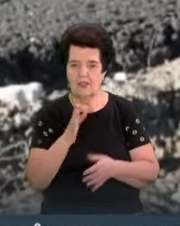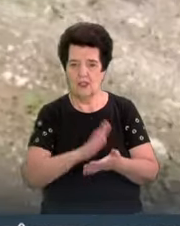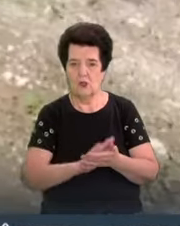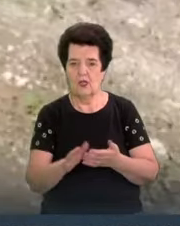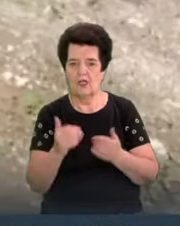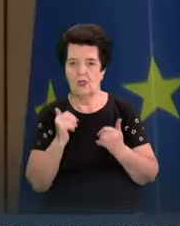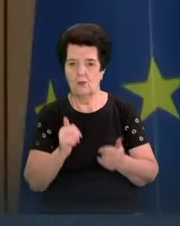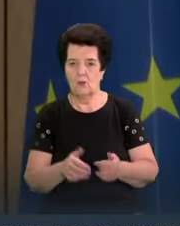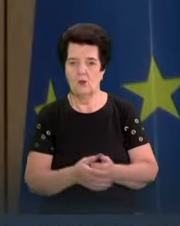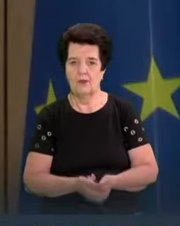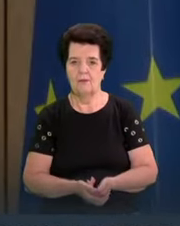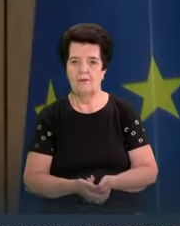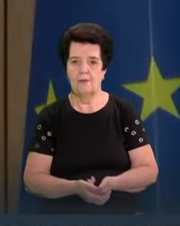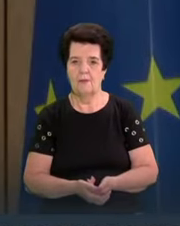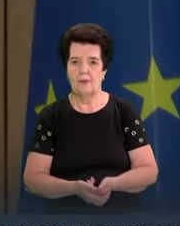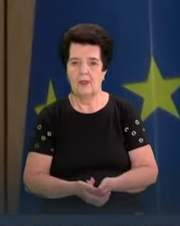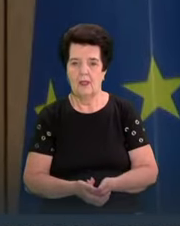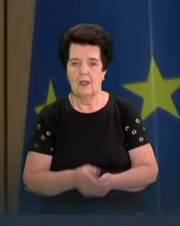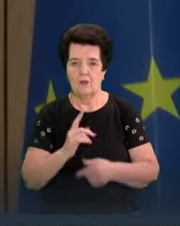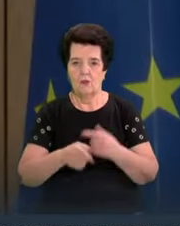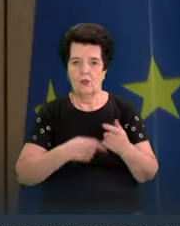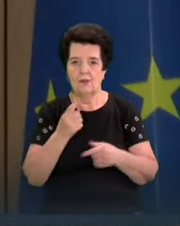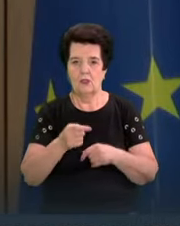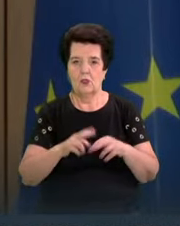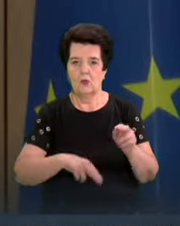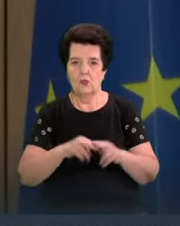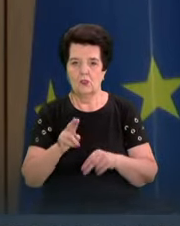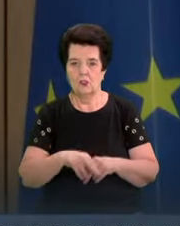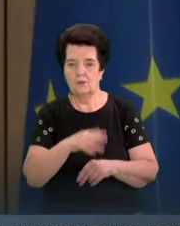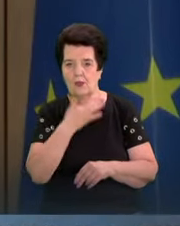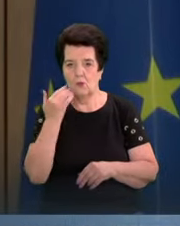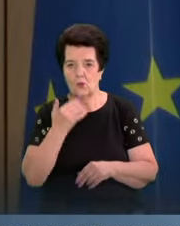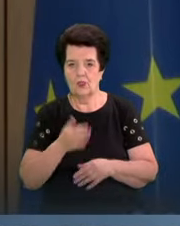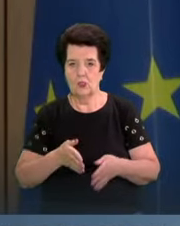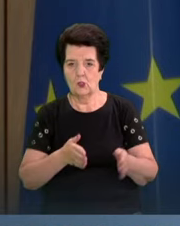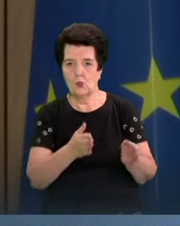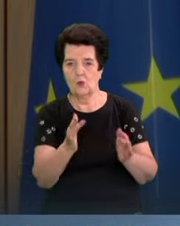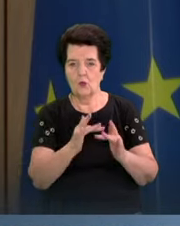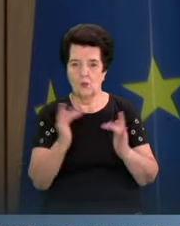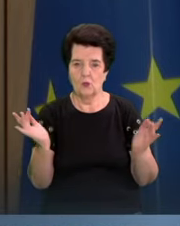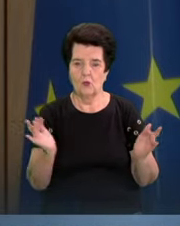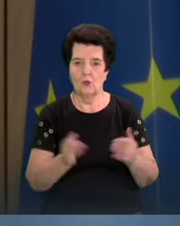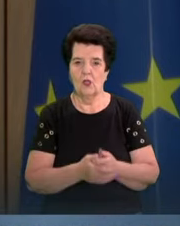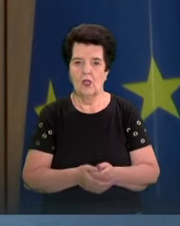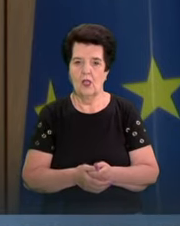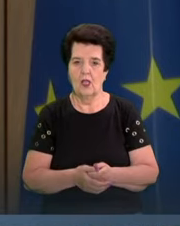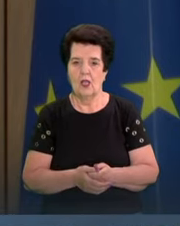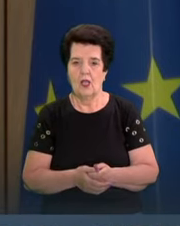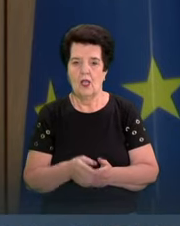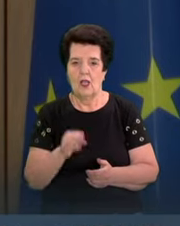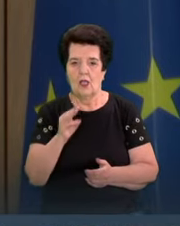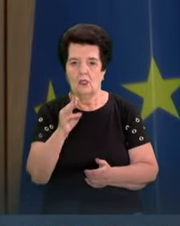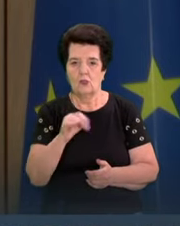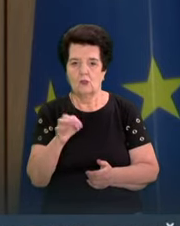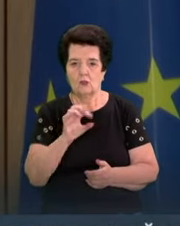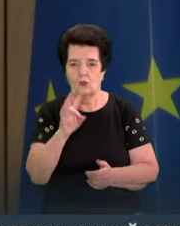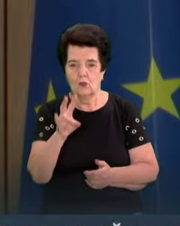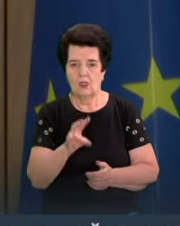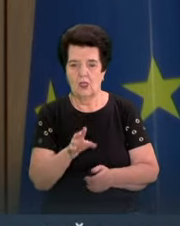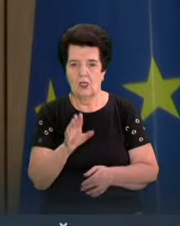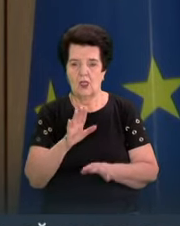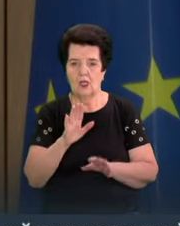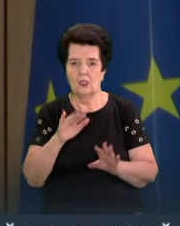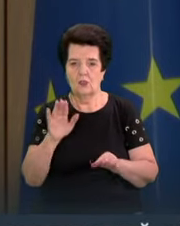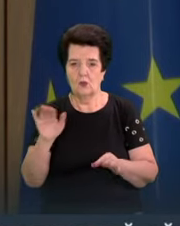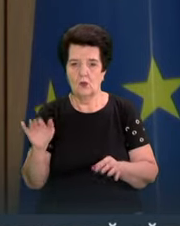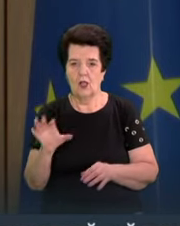calitate bună. În perioada următoare vom construi și mai multe drumuri și poduri. Tronsonul Soroca-Arionești-Otaci,